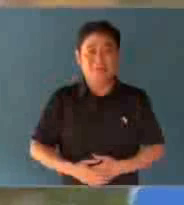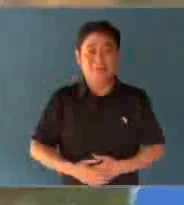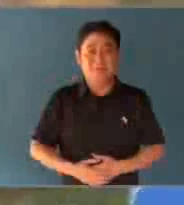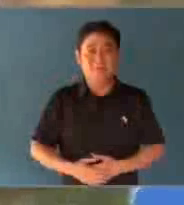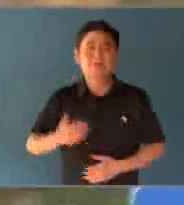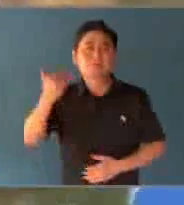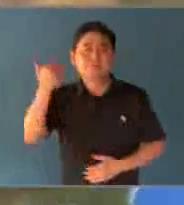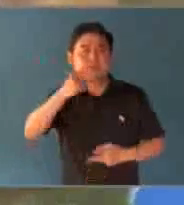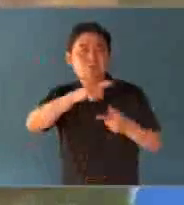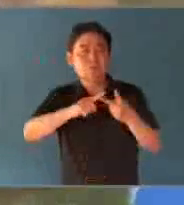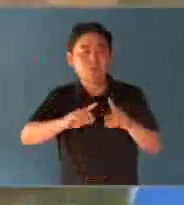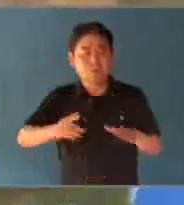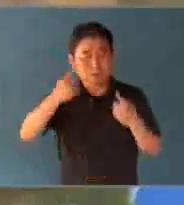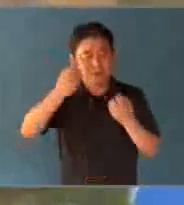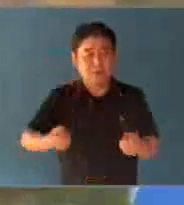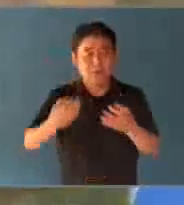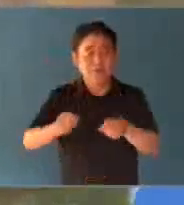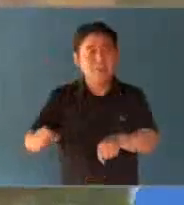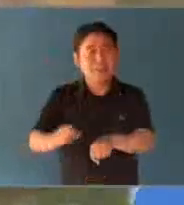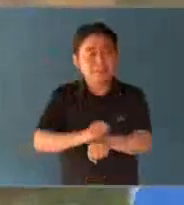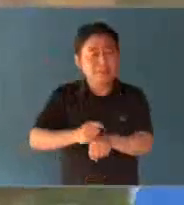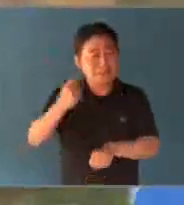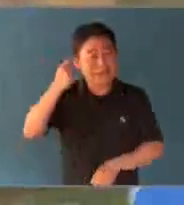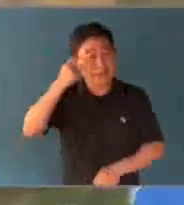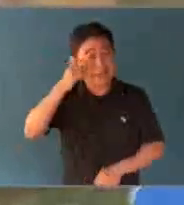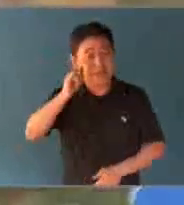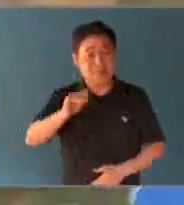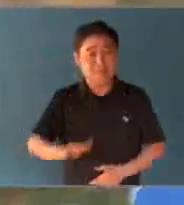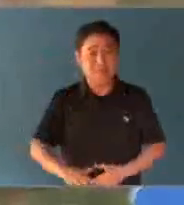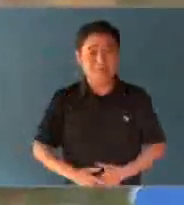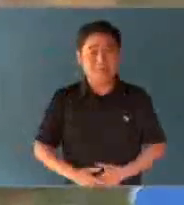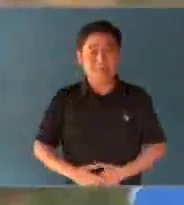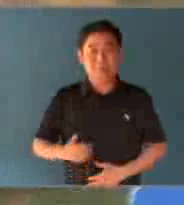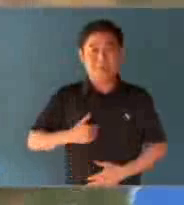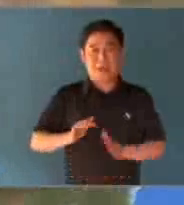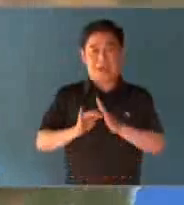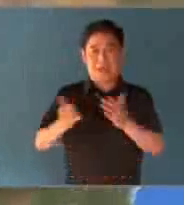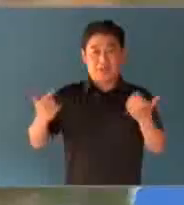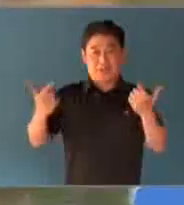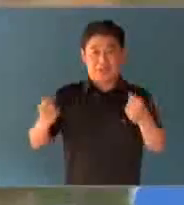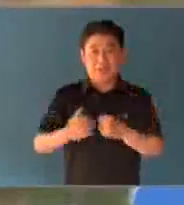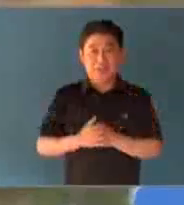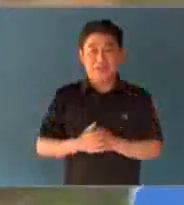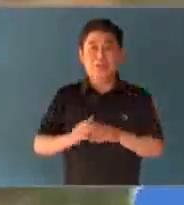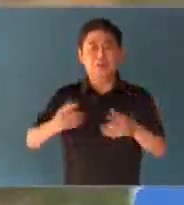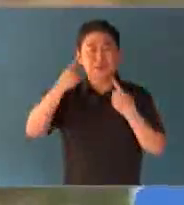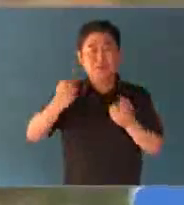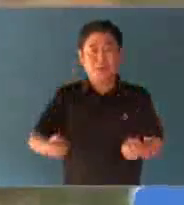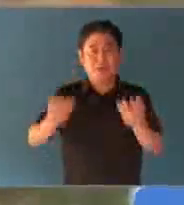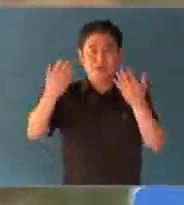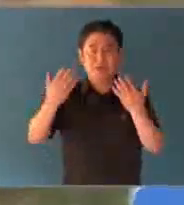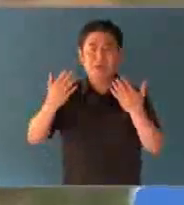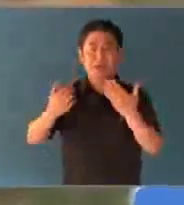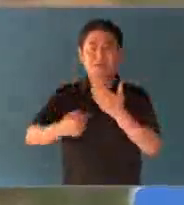어떤 분이시든 이번 추도식은 감회가 남다르실 것으로 생각합니다. 저와 유족들 역시 오늘 추도식을